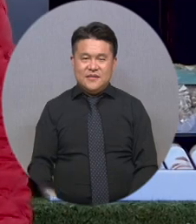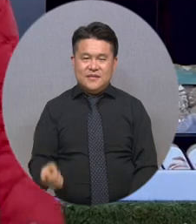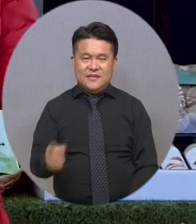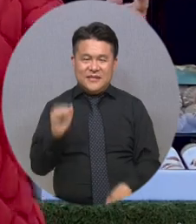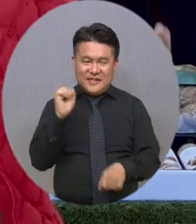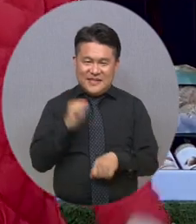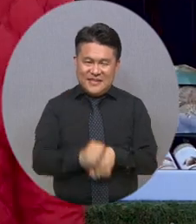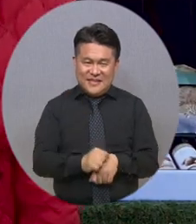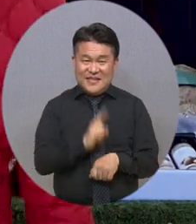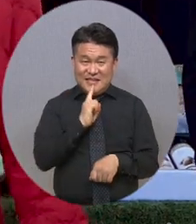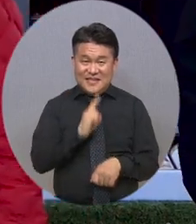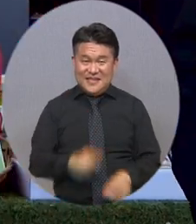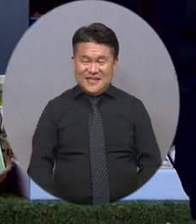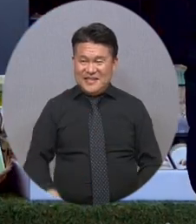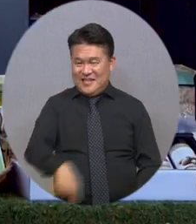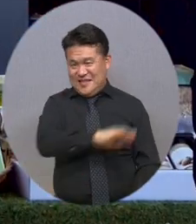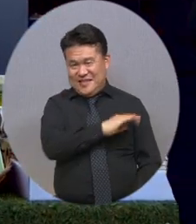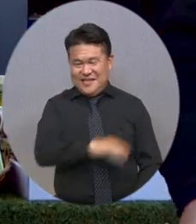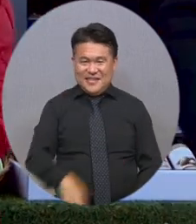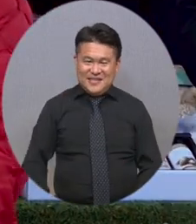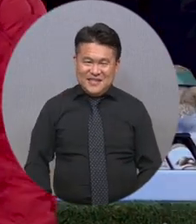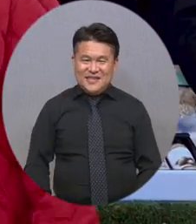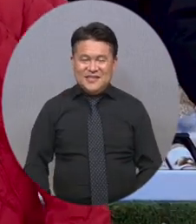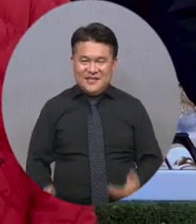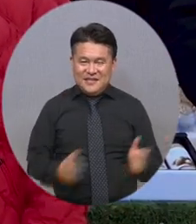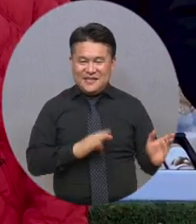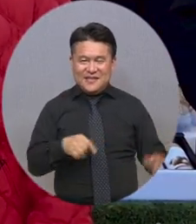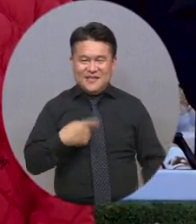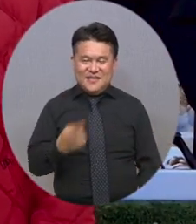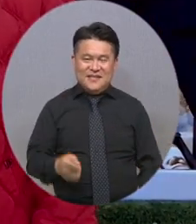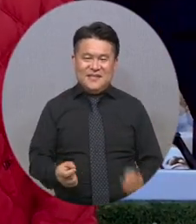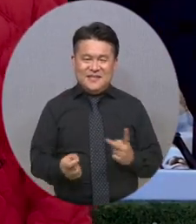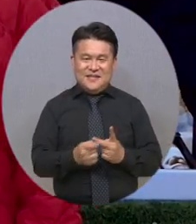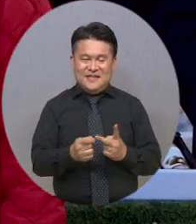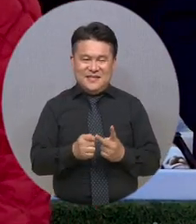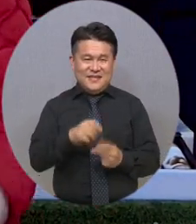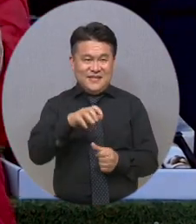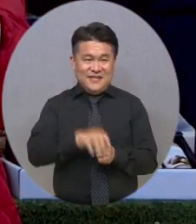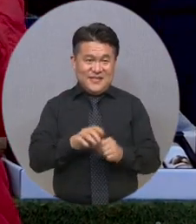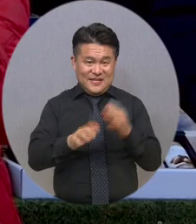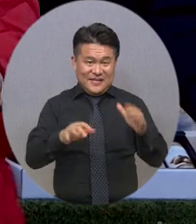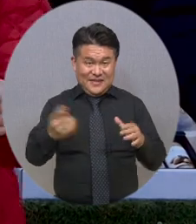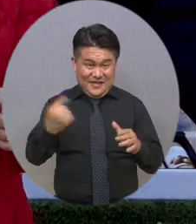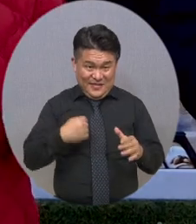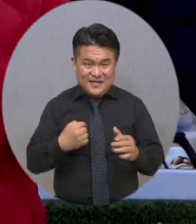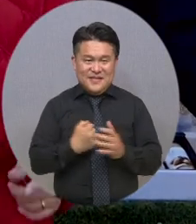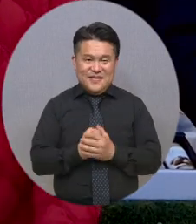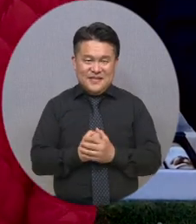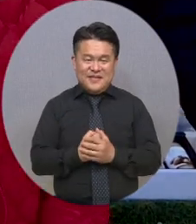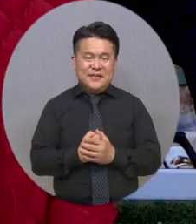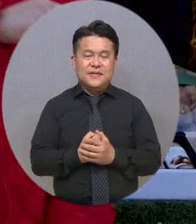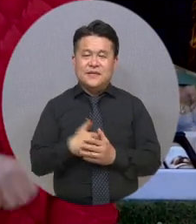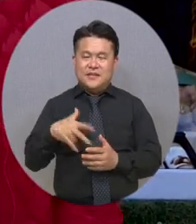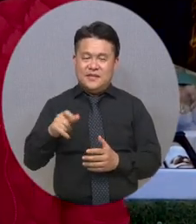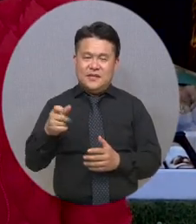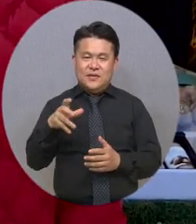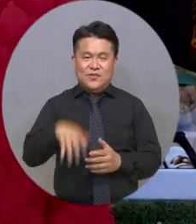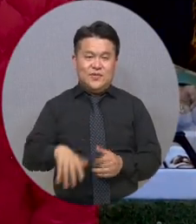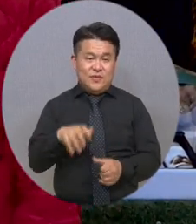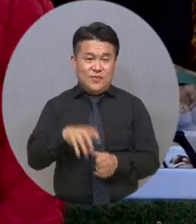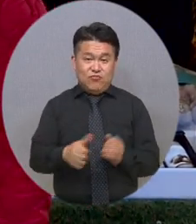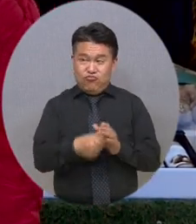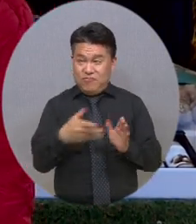그런다. 맞아. 자, 두 번째 유기농 표고 마을에서 오셨습니다. 또 장흥하면 표고, 표고하면 또